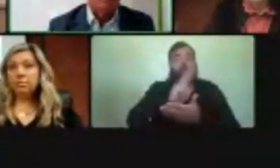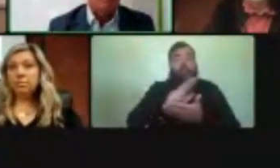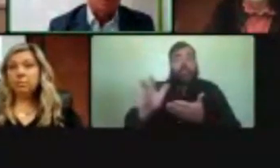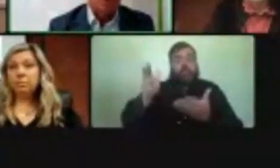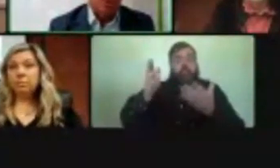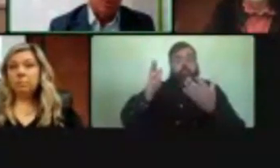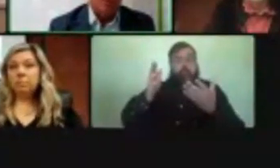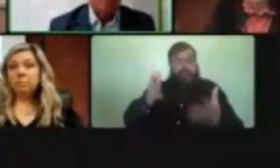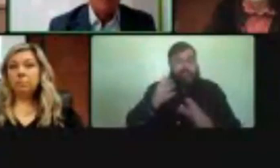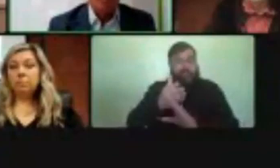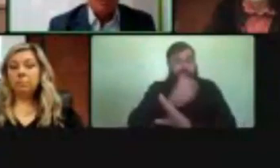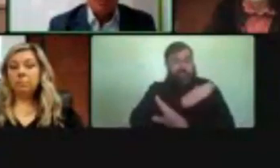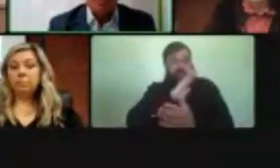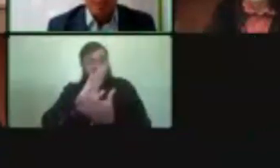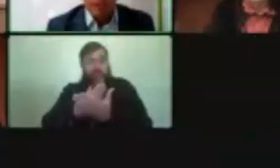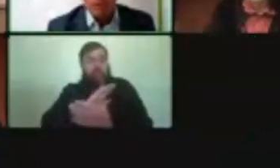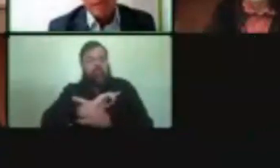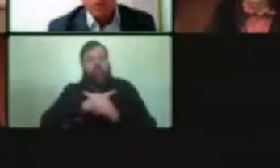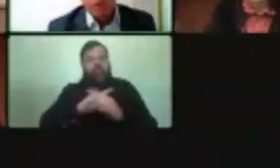kimasomo.